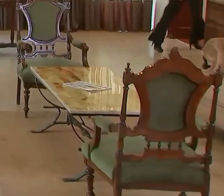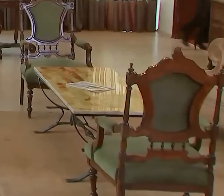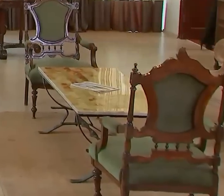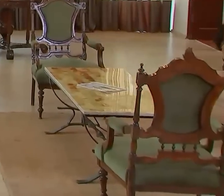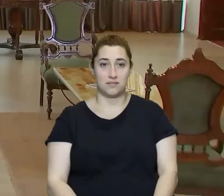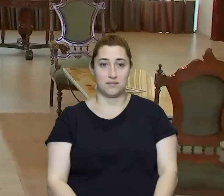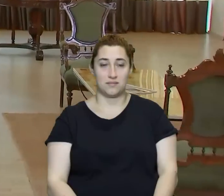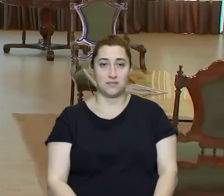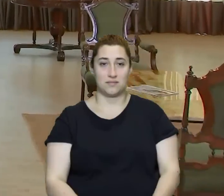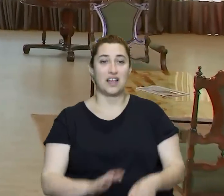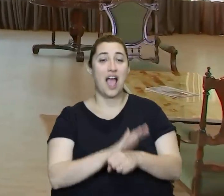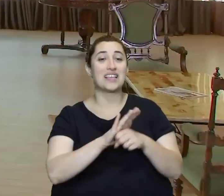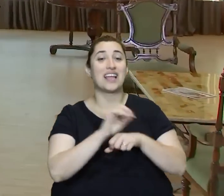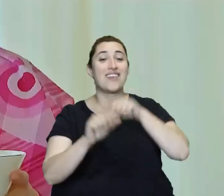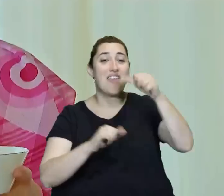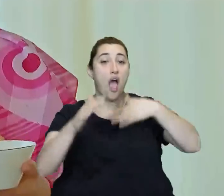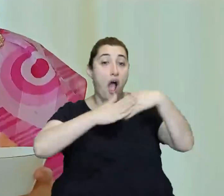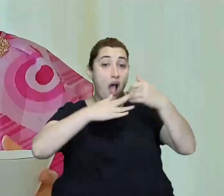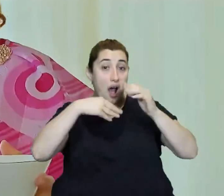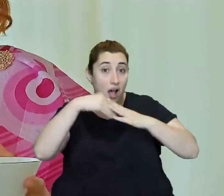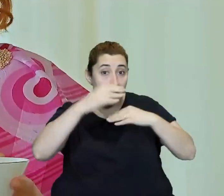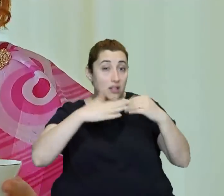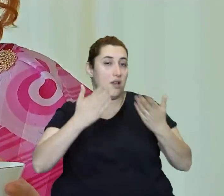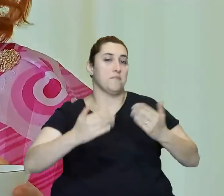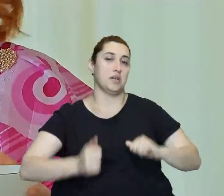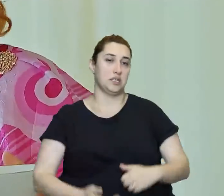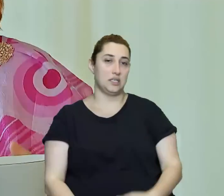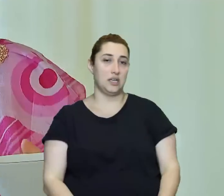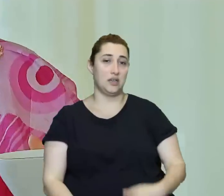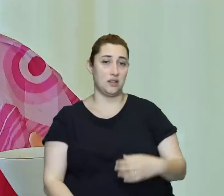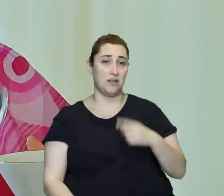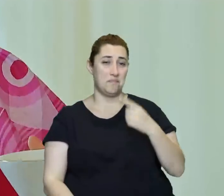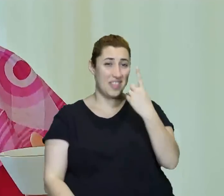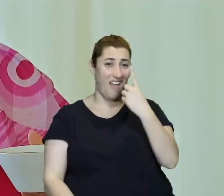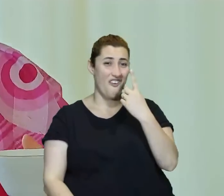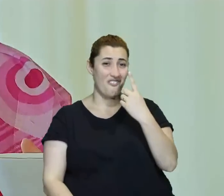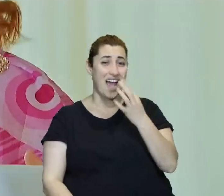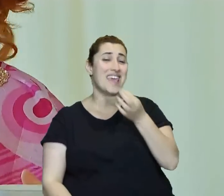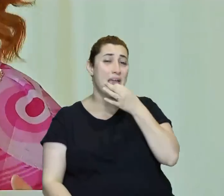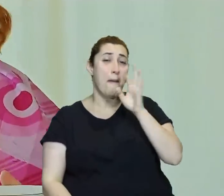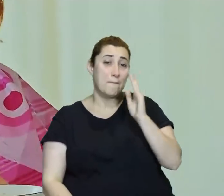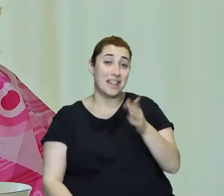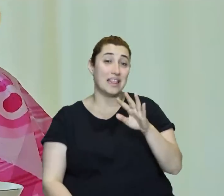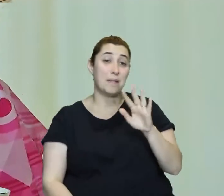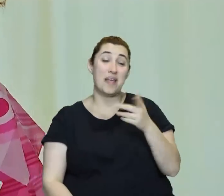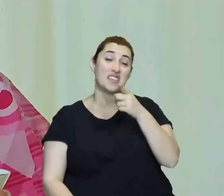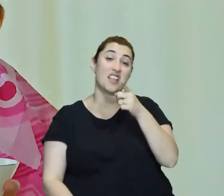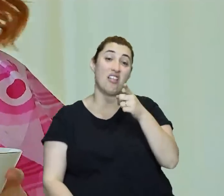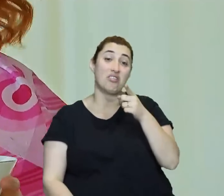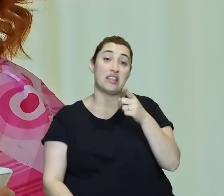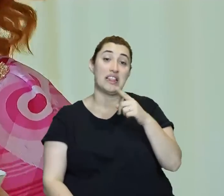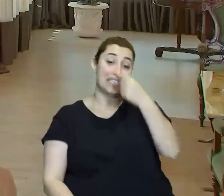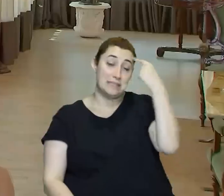arkasından. Kayseri yağlaması o. Kayseri yağlaması. Hani ömründe yani bir kerecik bile yememişsen o da senin